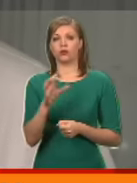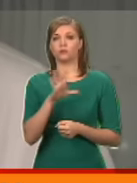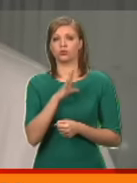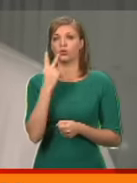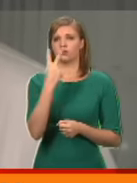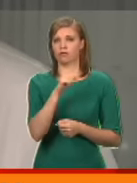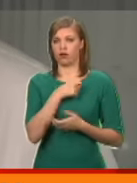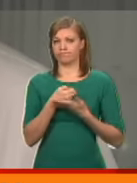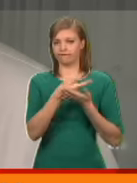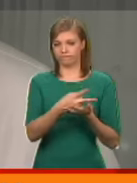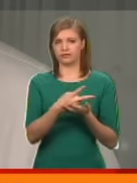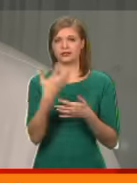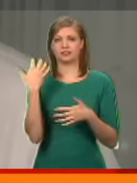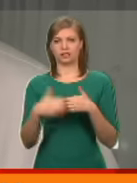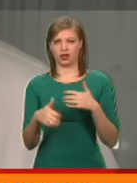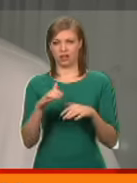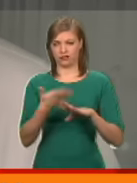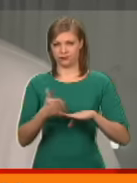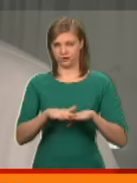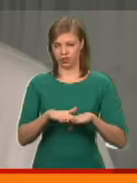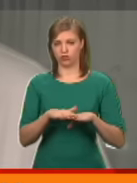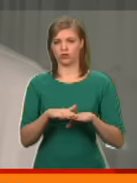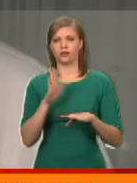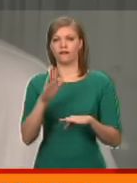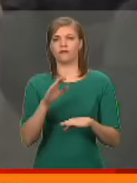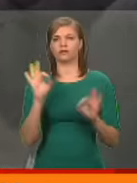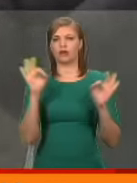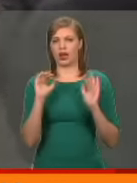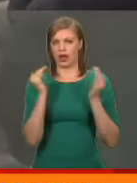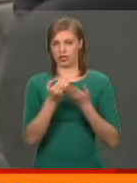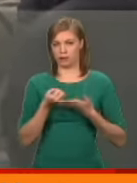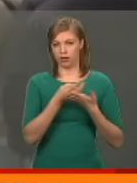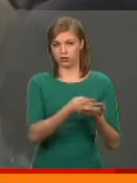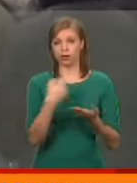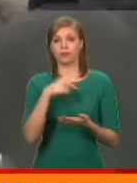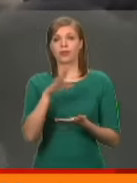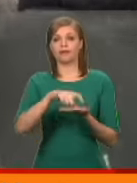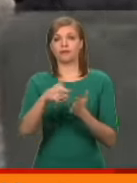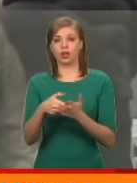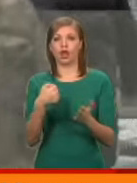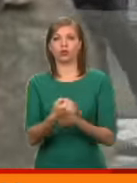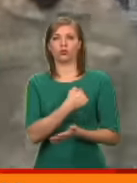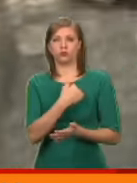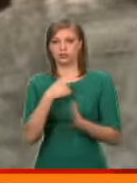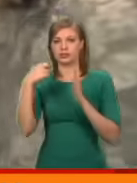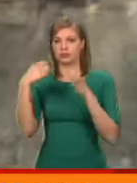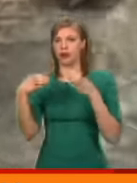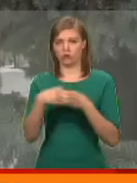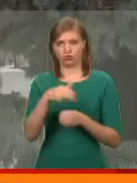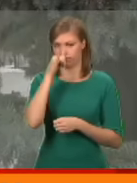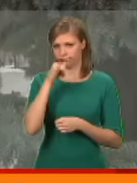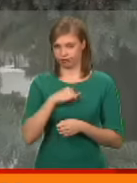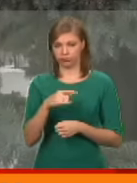Було два госпіталізовано в середньому ступені важкості в реанімаційне відділення. У палати до бійців знімальні групи медики